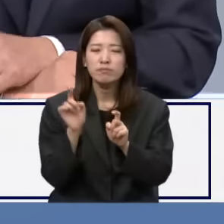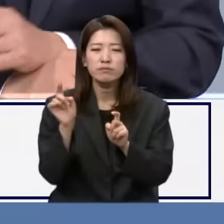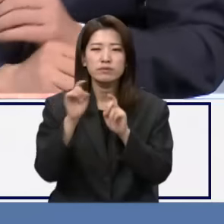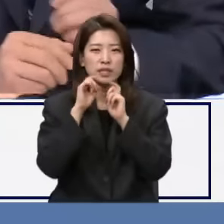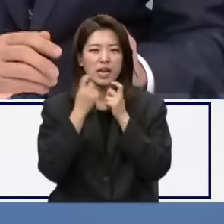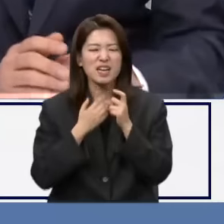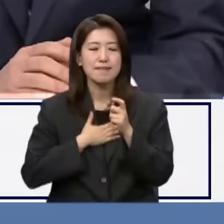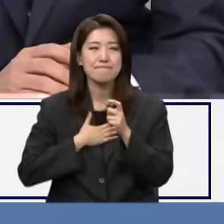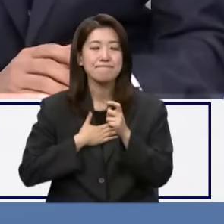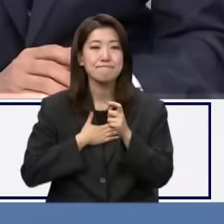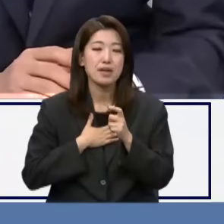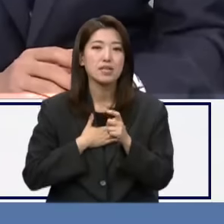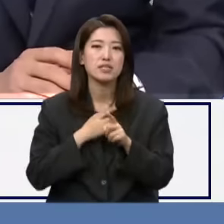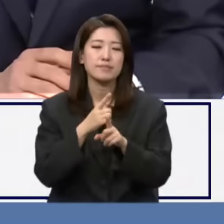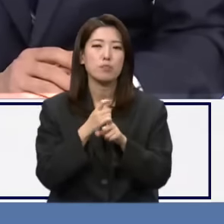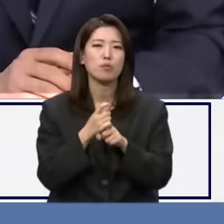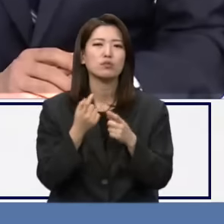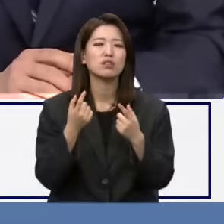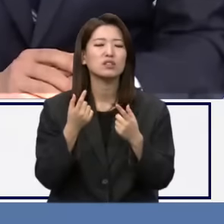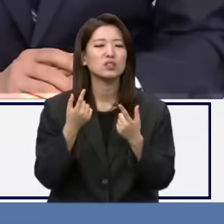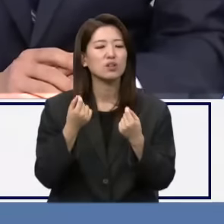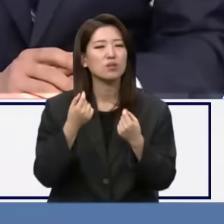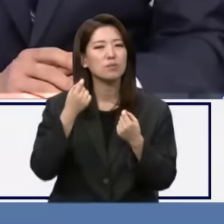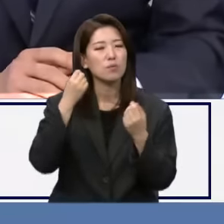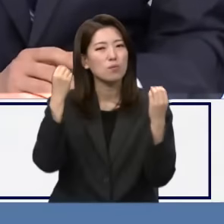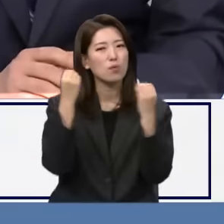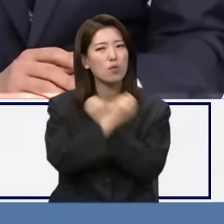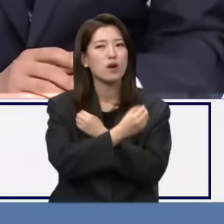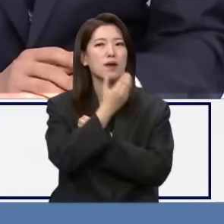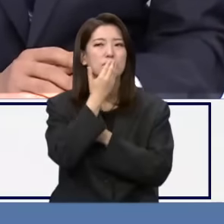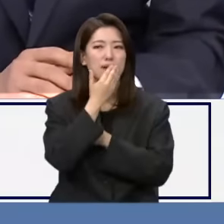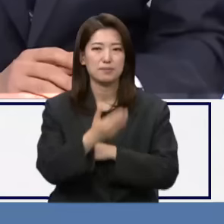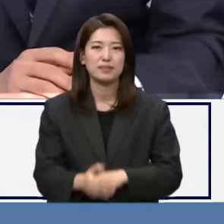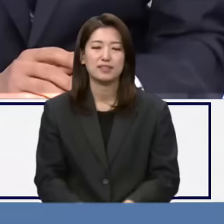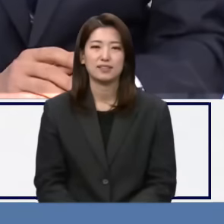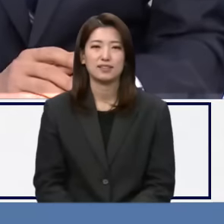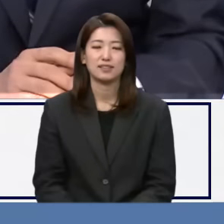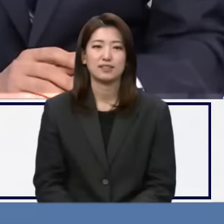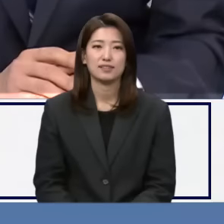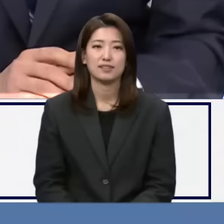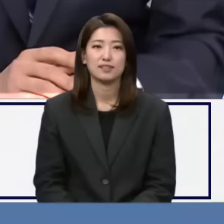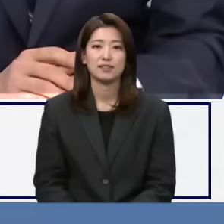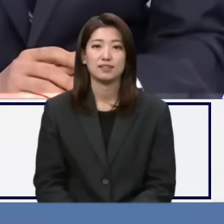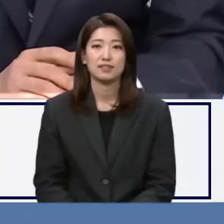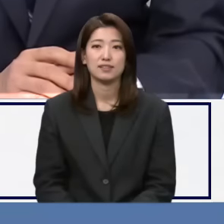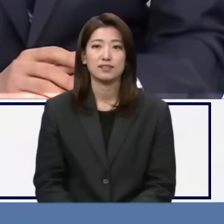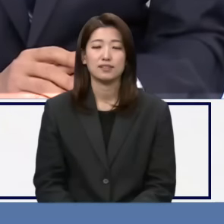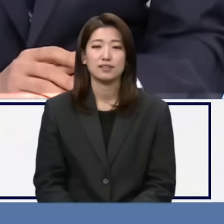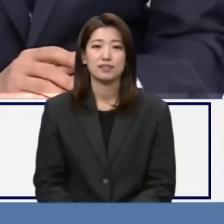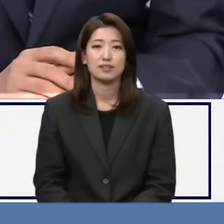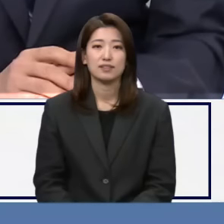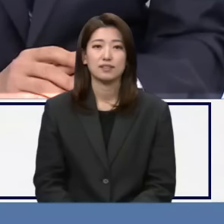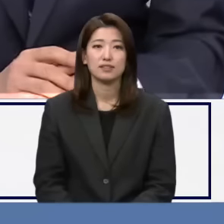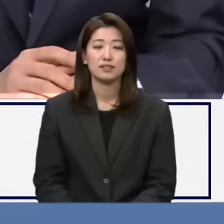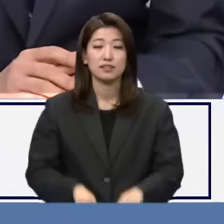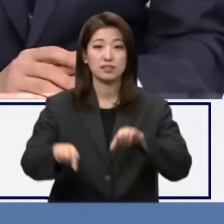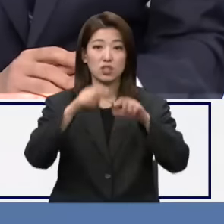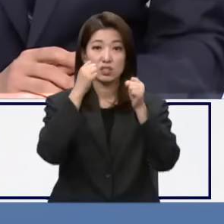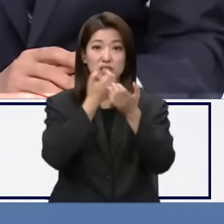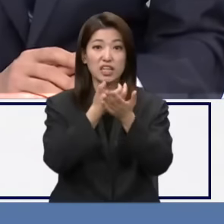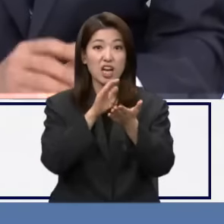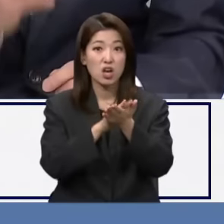것처럼 비친다는 측면이 분명히 있는 것이죠 사실은이 지금까 정치 계획을 하데 있어서요 가장 중요한 부분 중에 하나가 때려 잡자